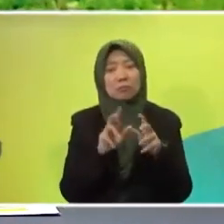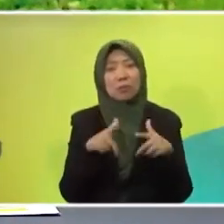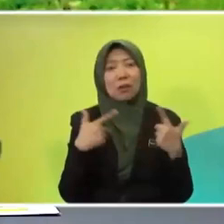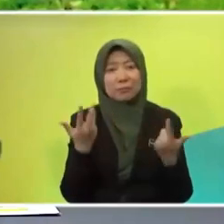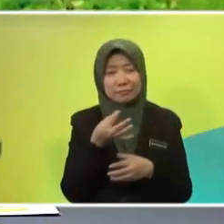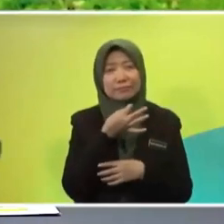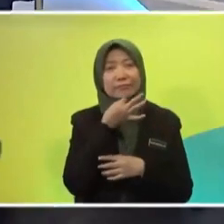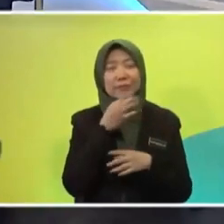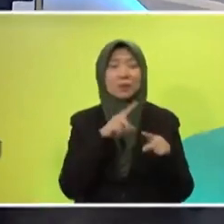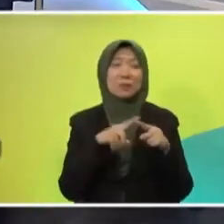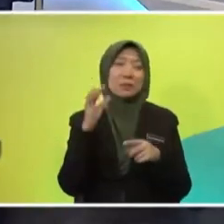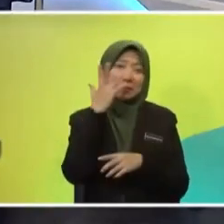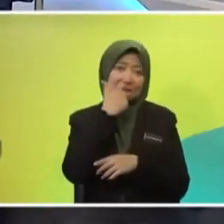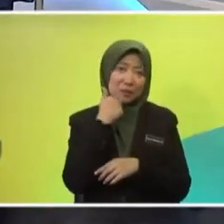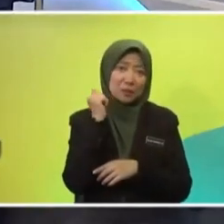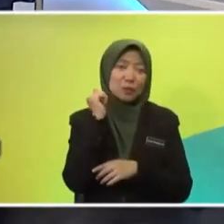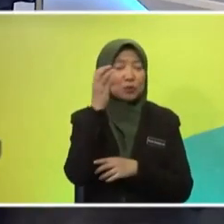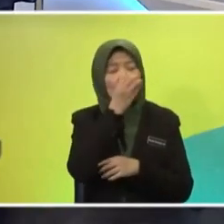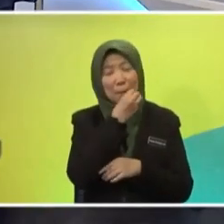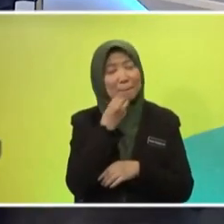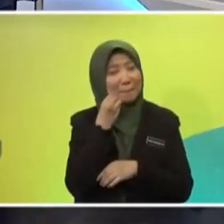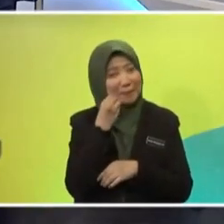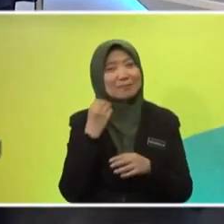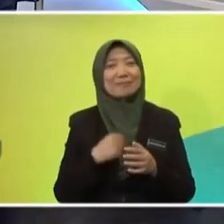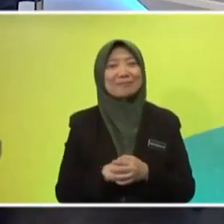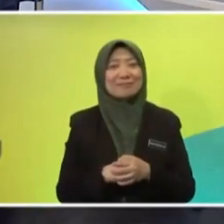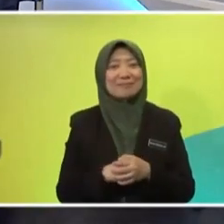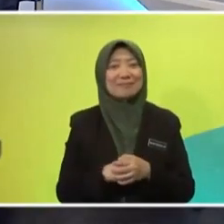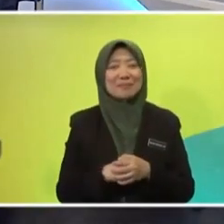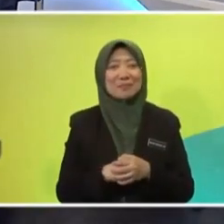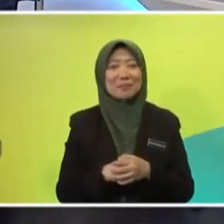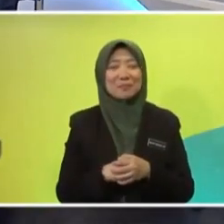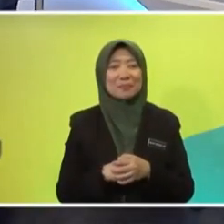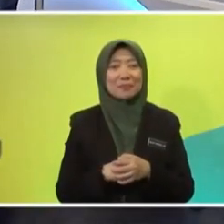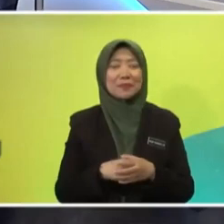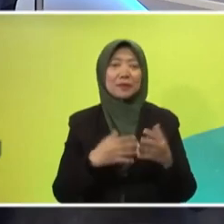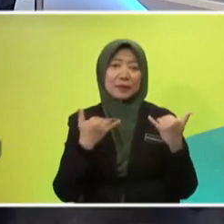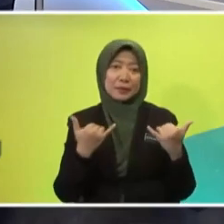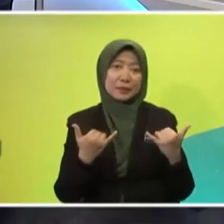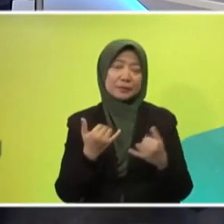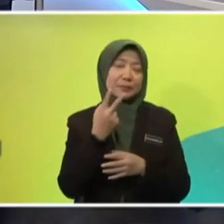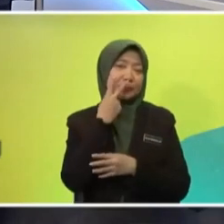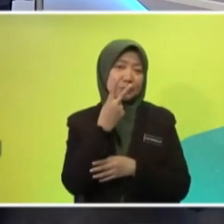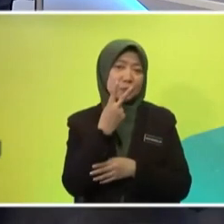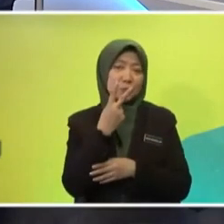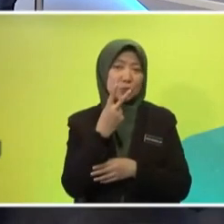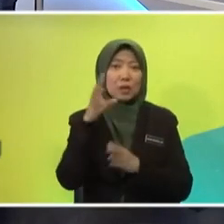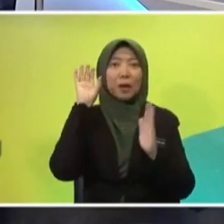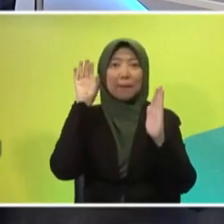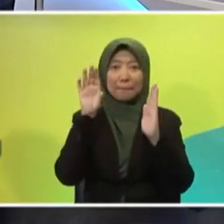tapi nampak menariklah Kak Rina. Comellah anak tu. Terima kasih cikgu. Okey, sekarang kita tengok pula gambar anak cikgu